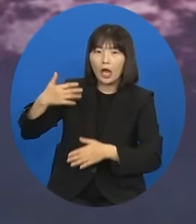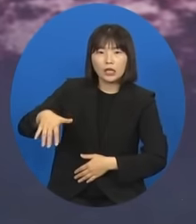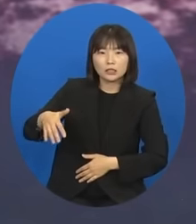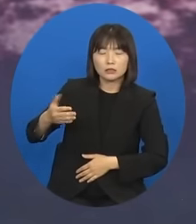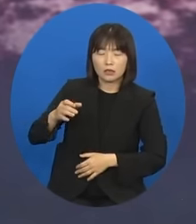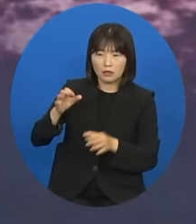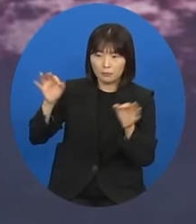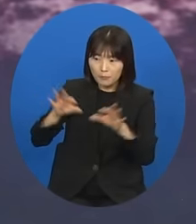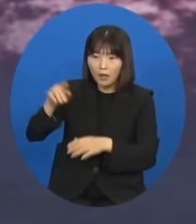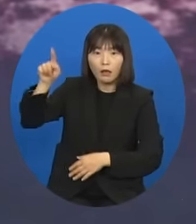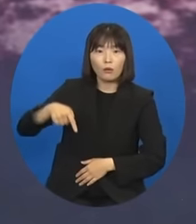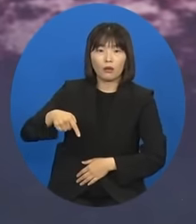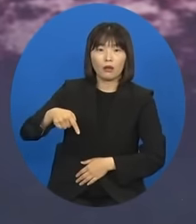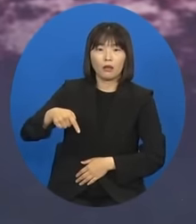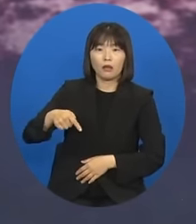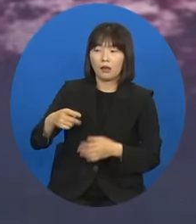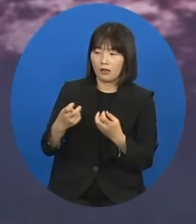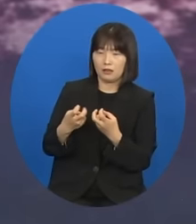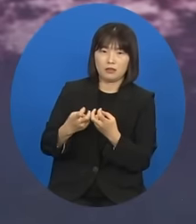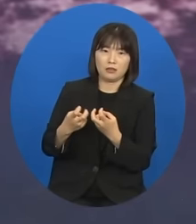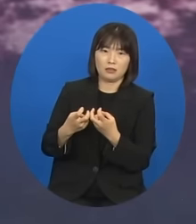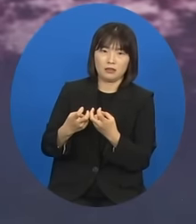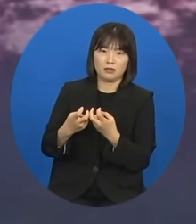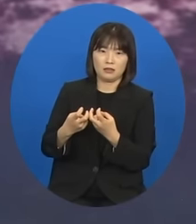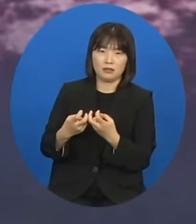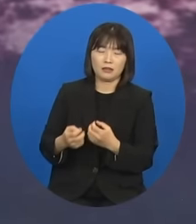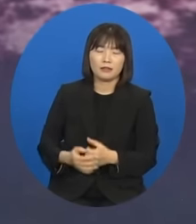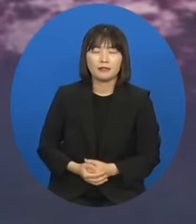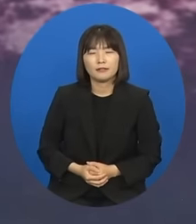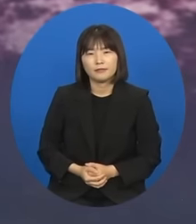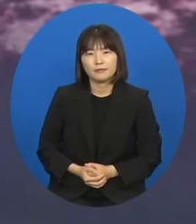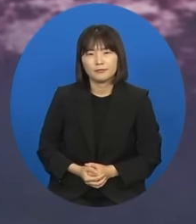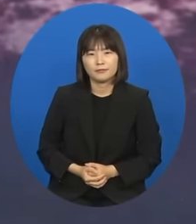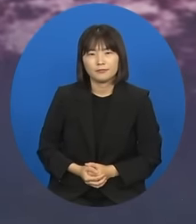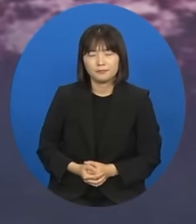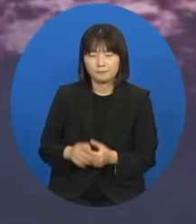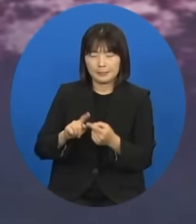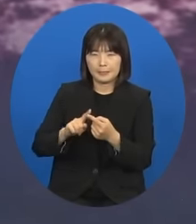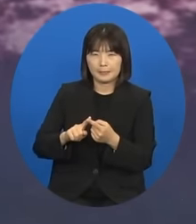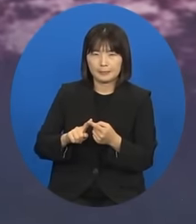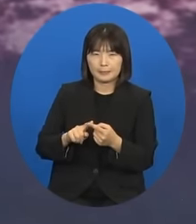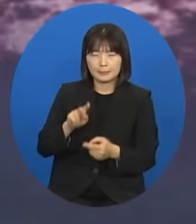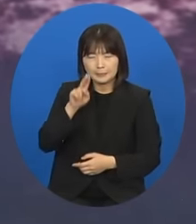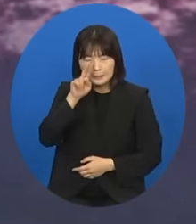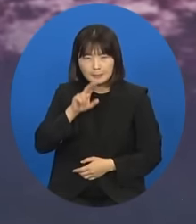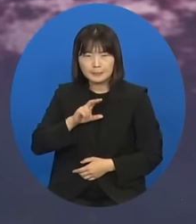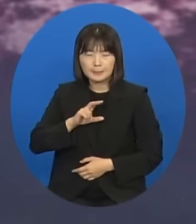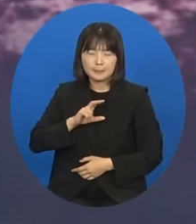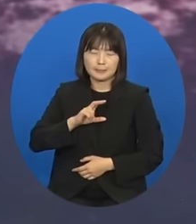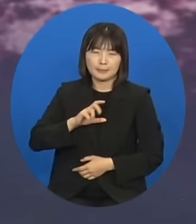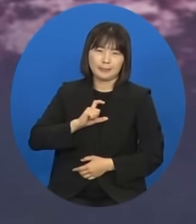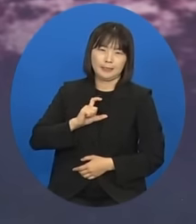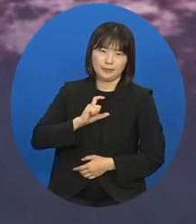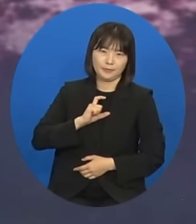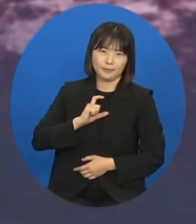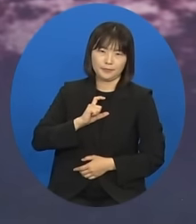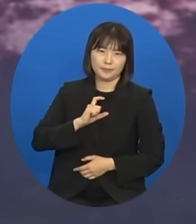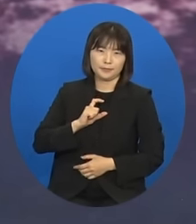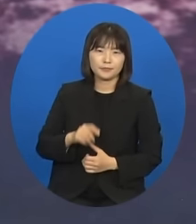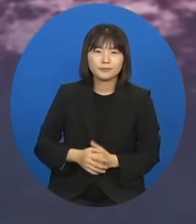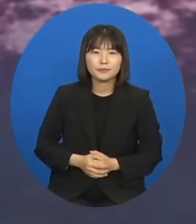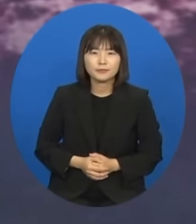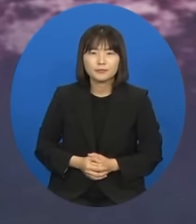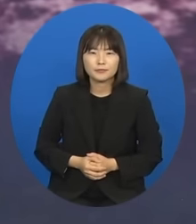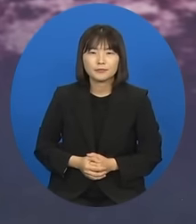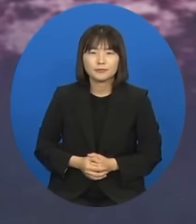빨리 왔냐 그 굉장히 의심할 수 있는 것이죠 근데 여러분 이게 대단한